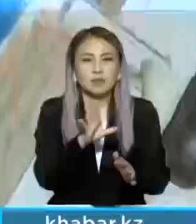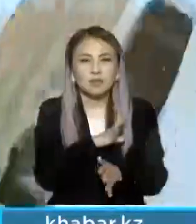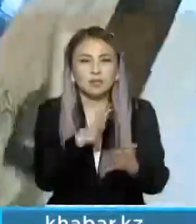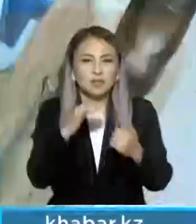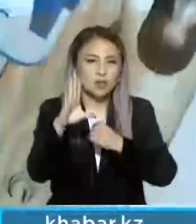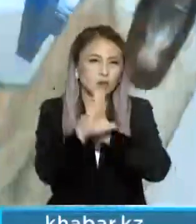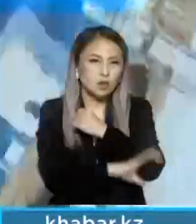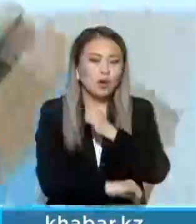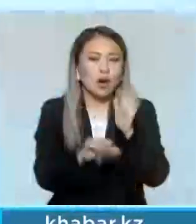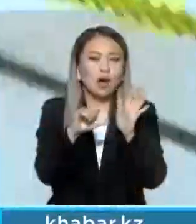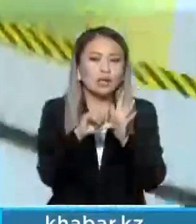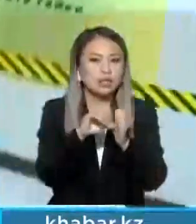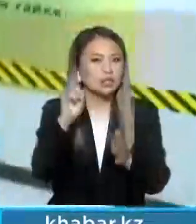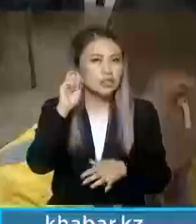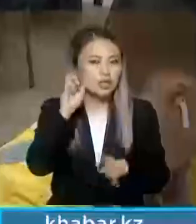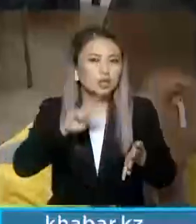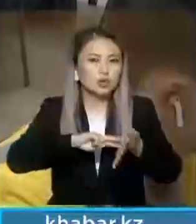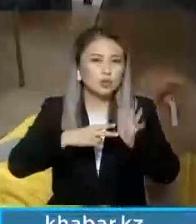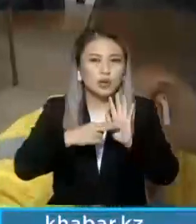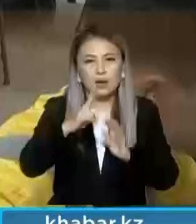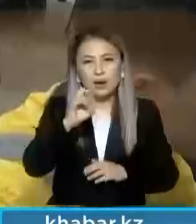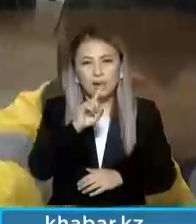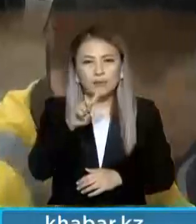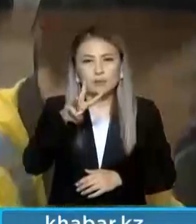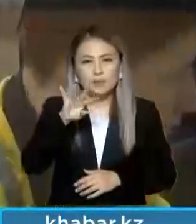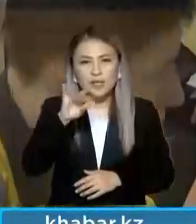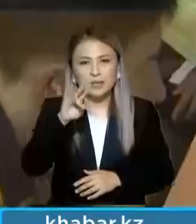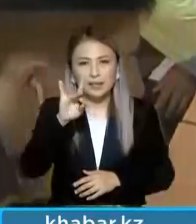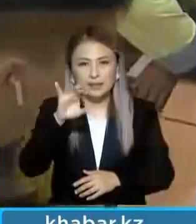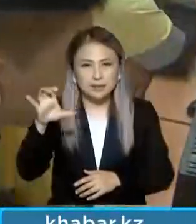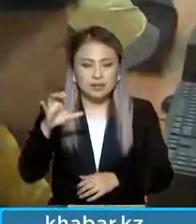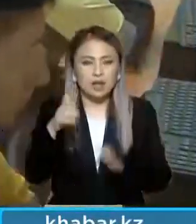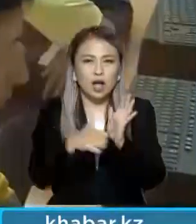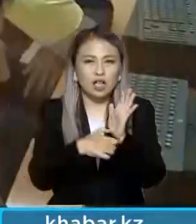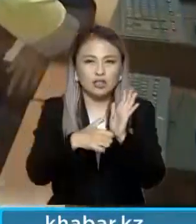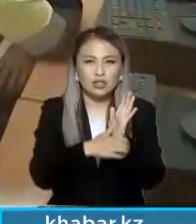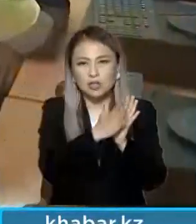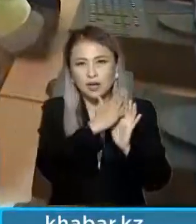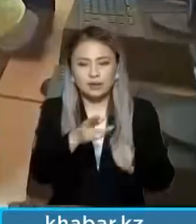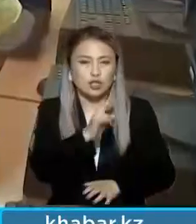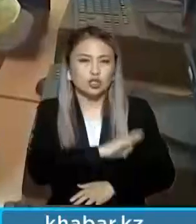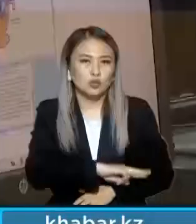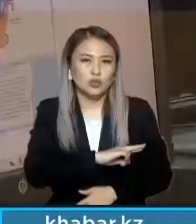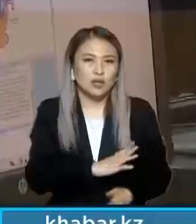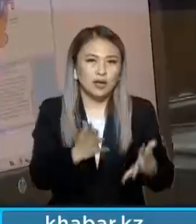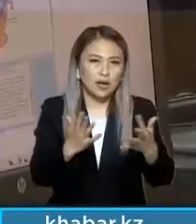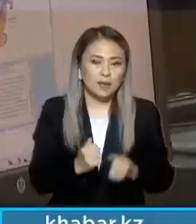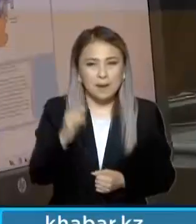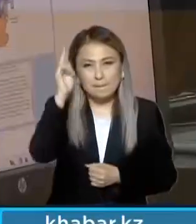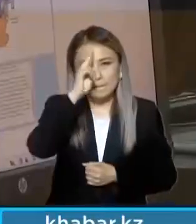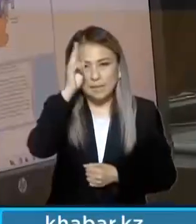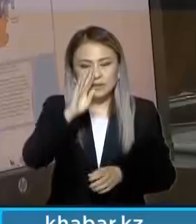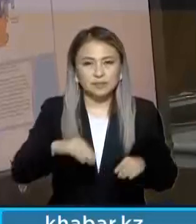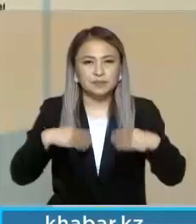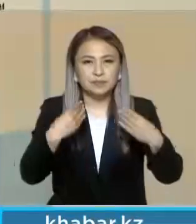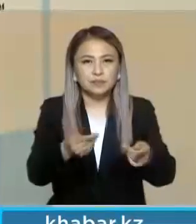Соңғы 6 жыл ішінде осы жоба аясында Қазминерос Ақтоғай компаниясына 600-ден астам адам жұмысқа қабылданды. Білім грантын бөлу арқылы